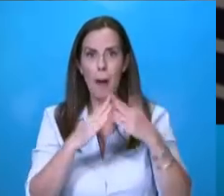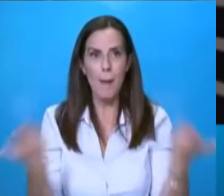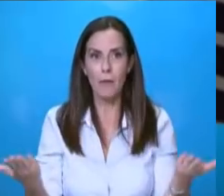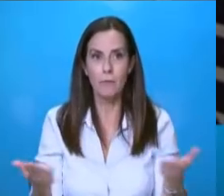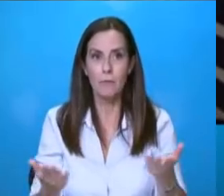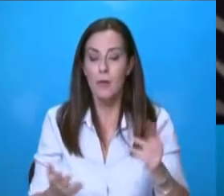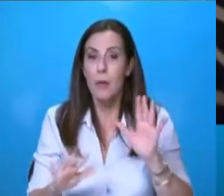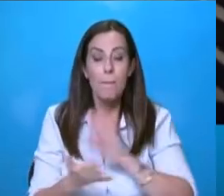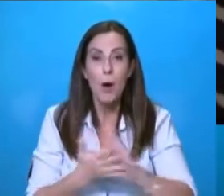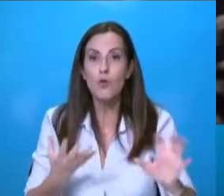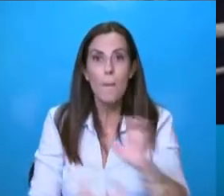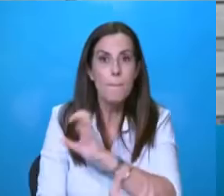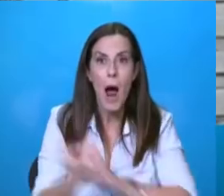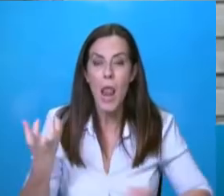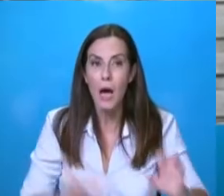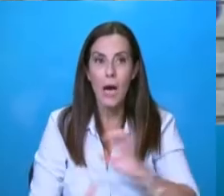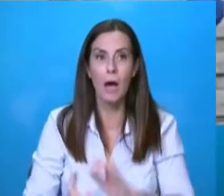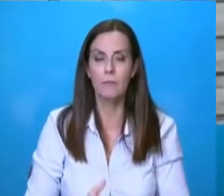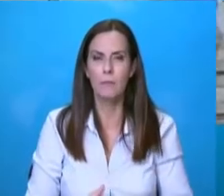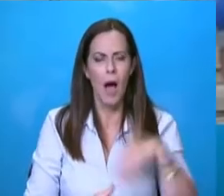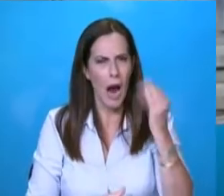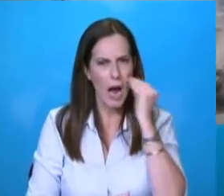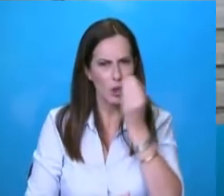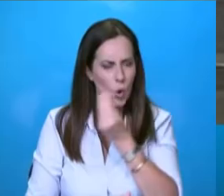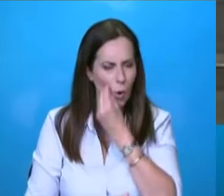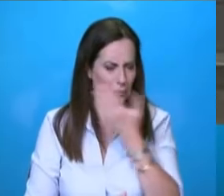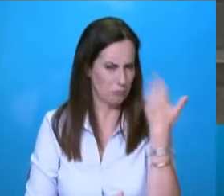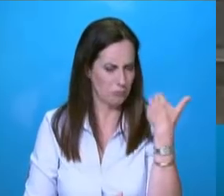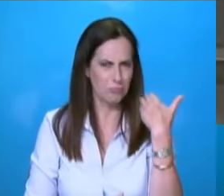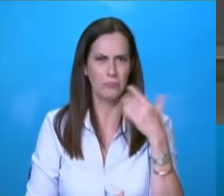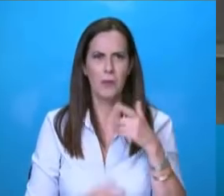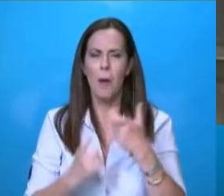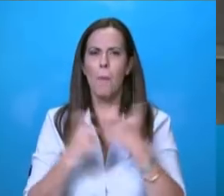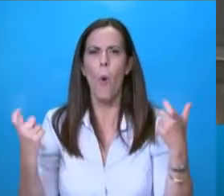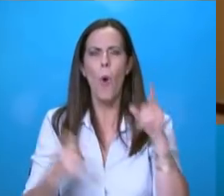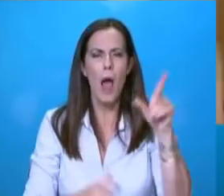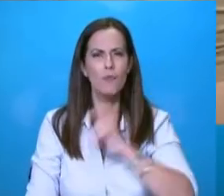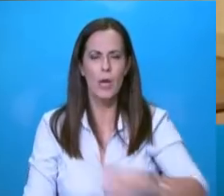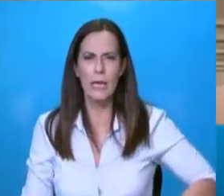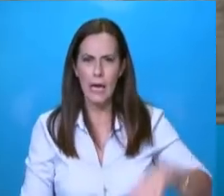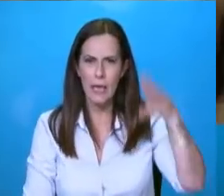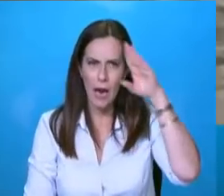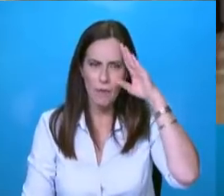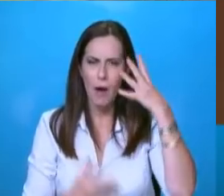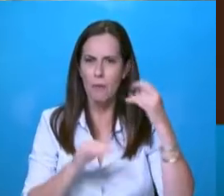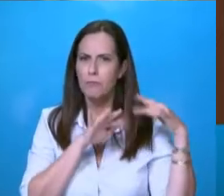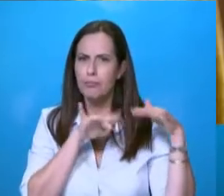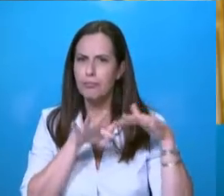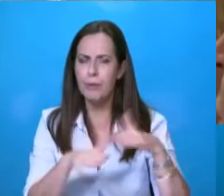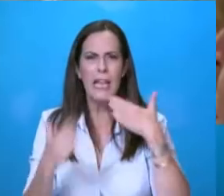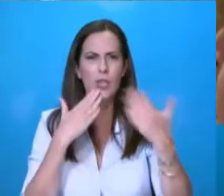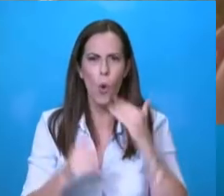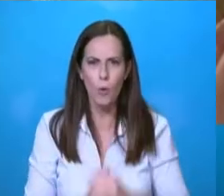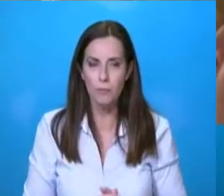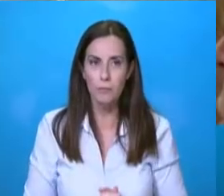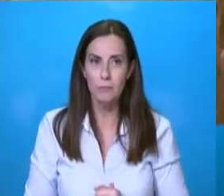הם יוצרים פשוט כאוס. אחר הצהריים של אמצע השבוע, ואולם הכנסים של עיריית חיפה מתמלא לדיון ציבורי.